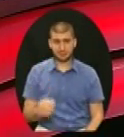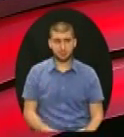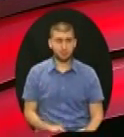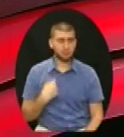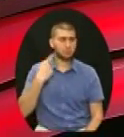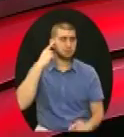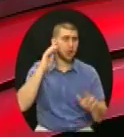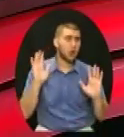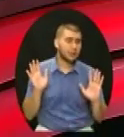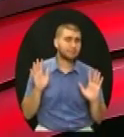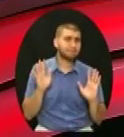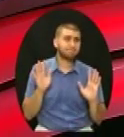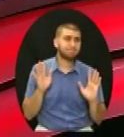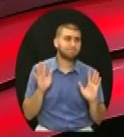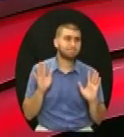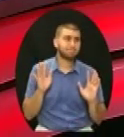יודע.